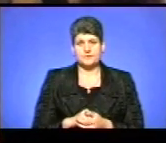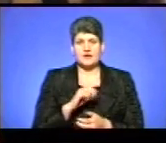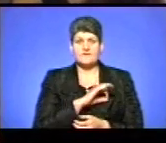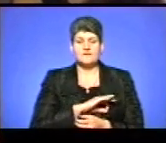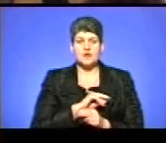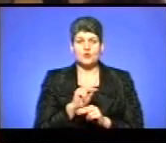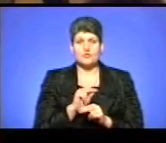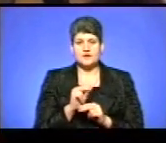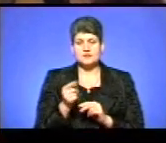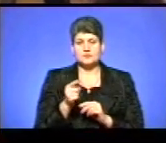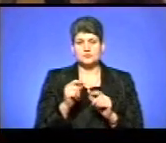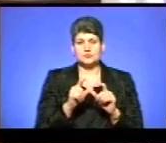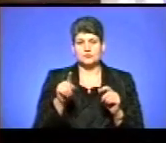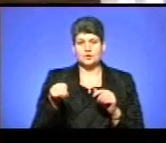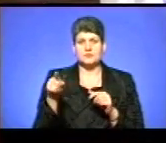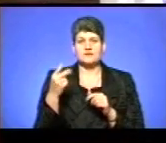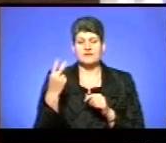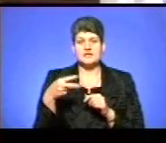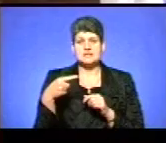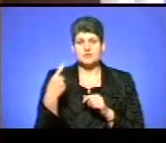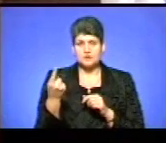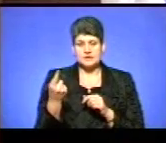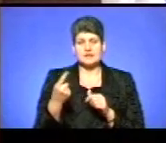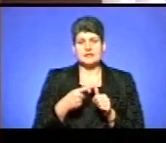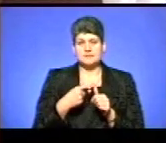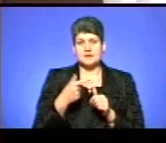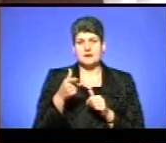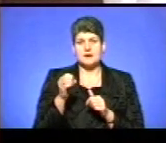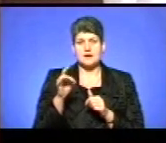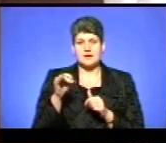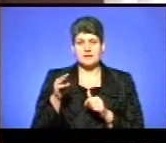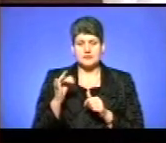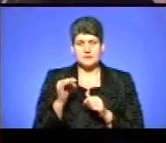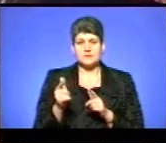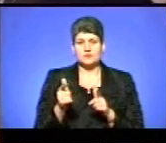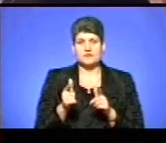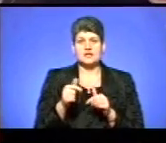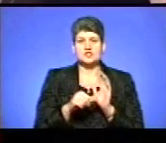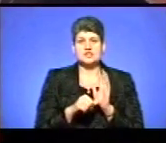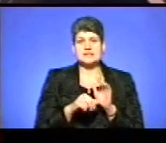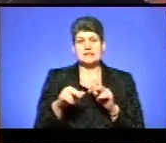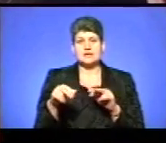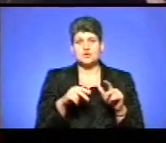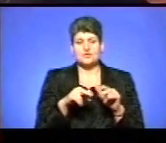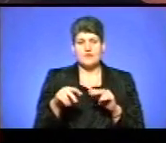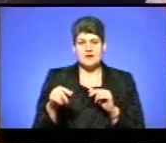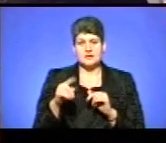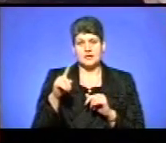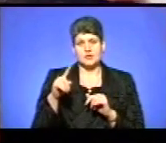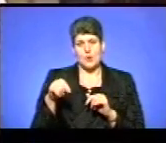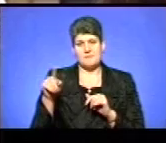Тернопільського ліцею номер 21 спеціалізованої мистецької школи імені Герети підготували 6 танцювальних і музично-інструментальних